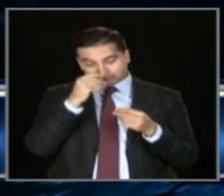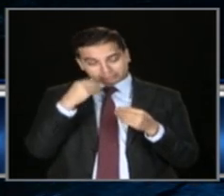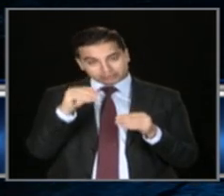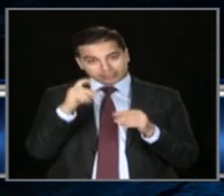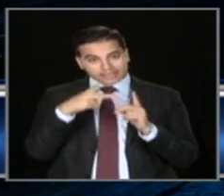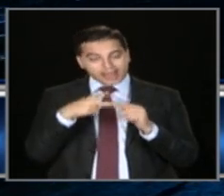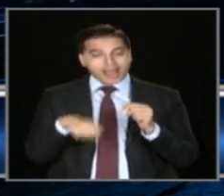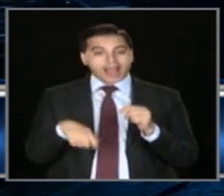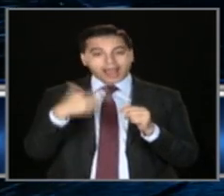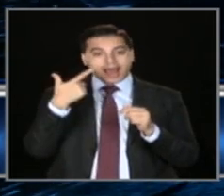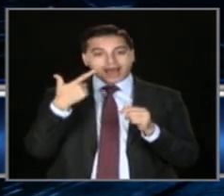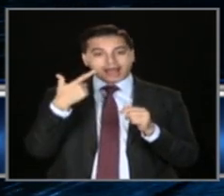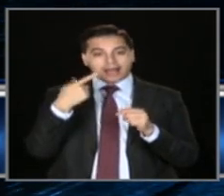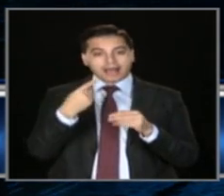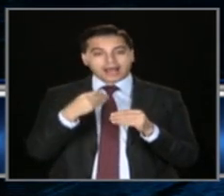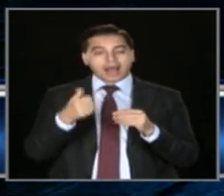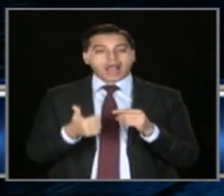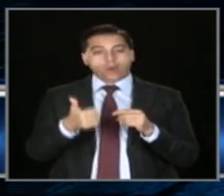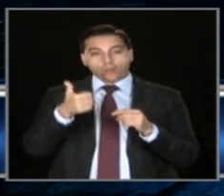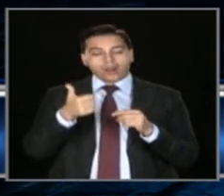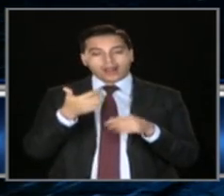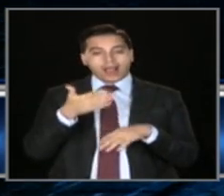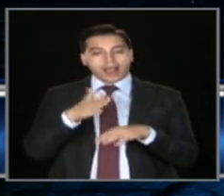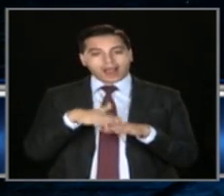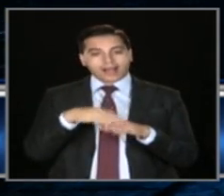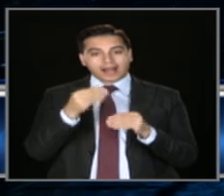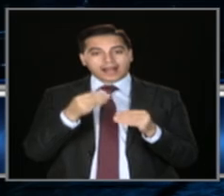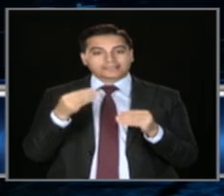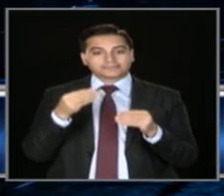تاني أغلى لوحة لي بعد لوحة